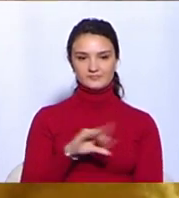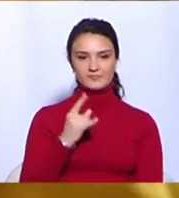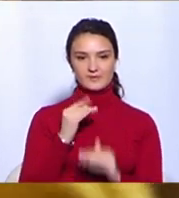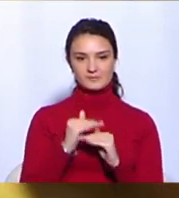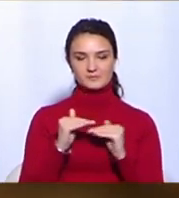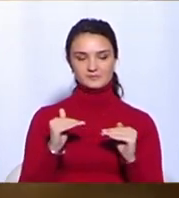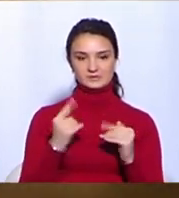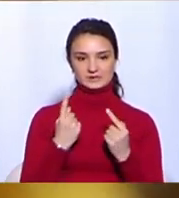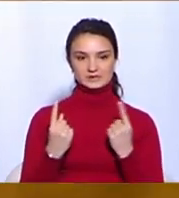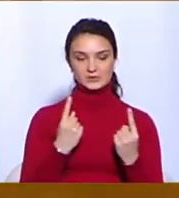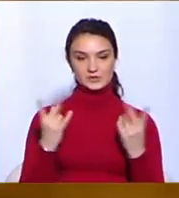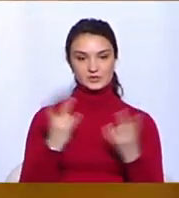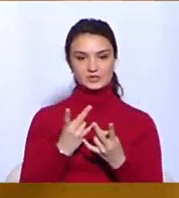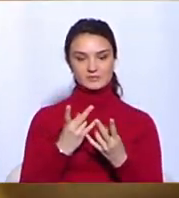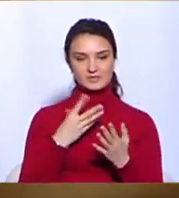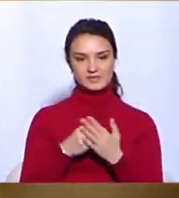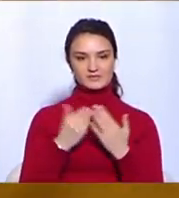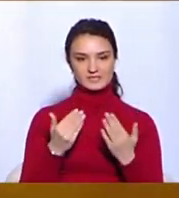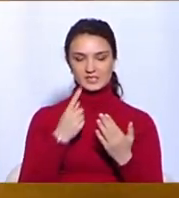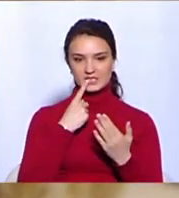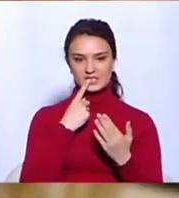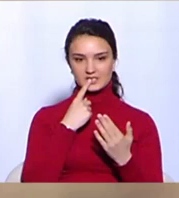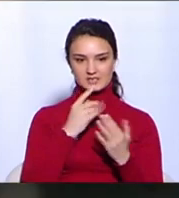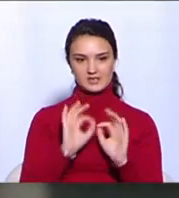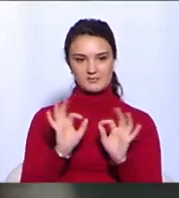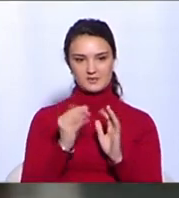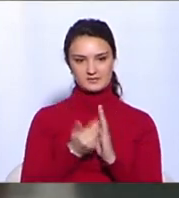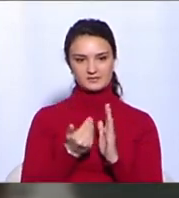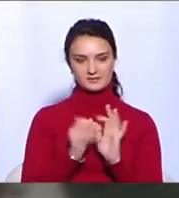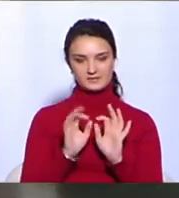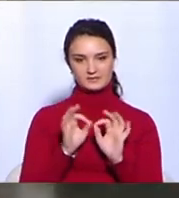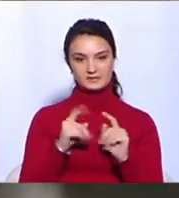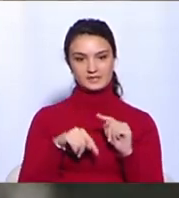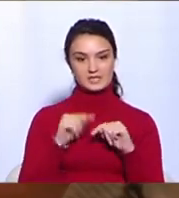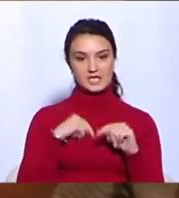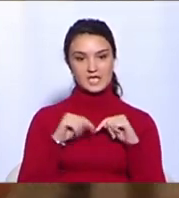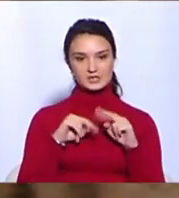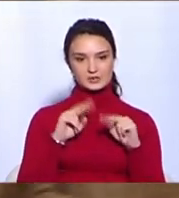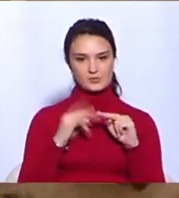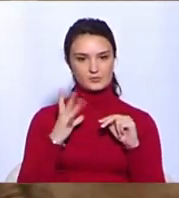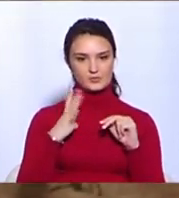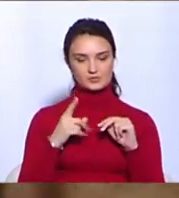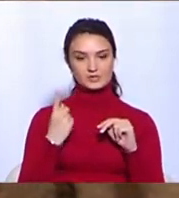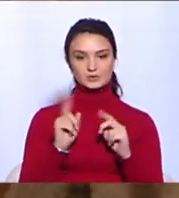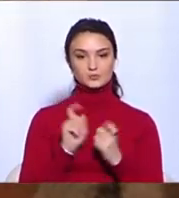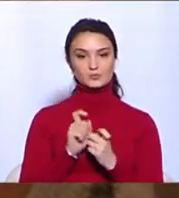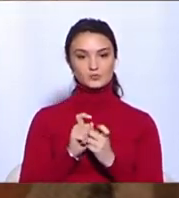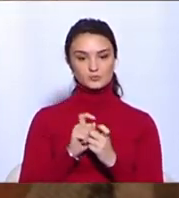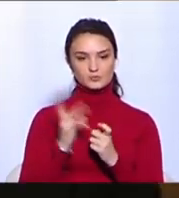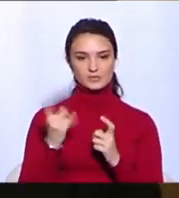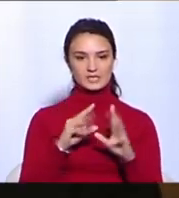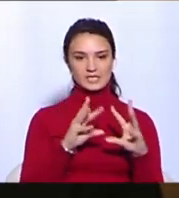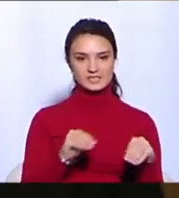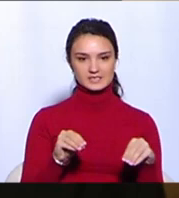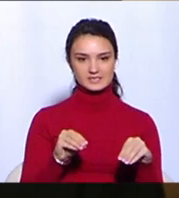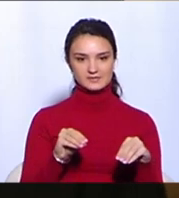ბავშვს სათავად სჭირდება თავისებურ ენაზე ლაპარაკი და განწყობა უნდა ქონდეს რა ანუ ერთი რო ჩუბობს ის უნდა